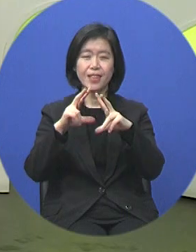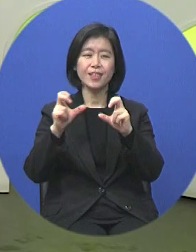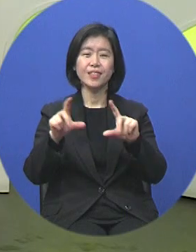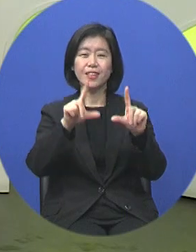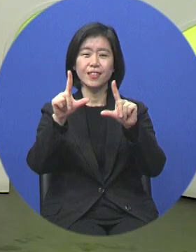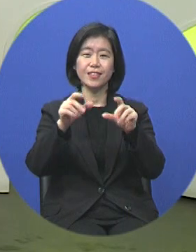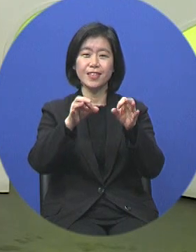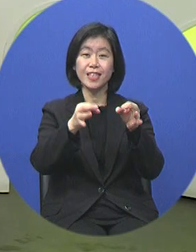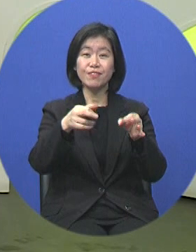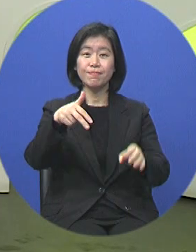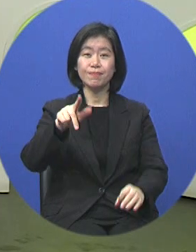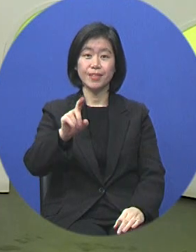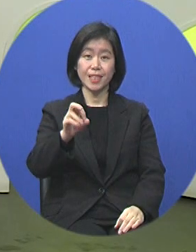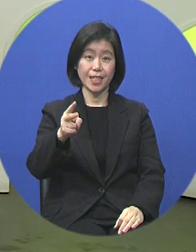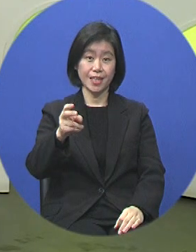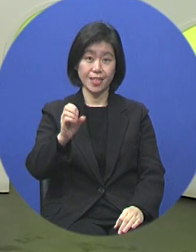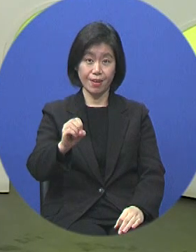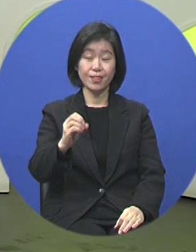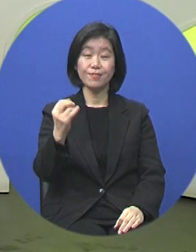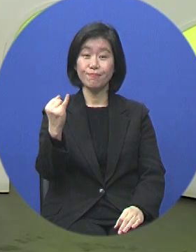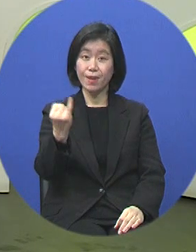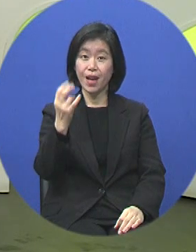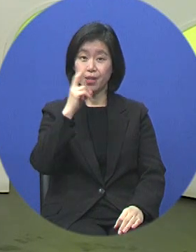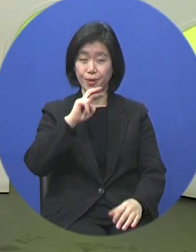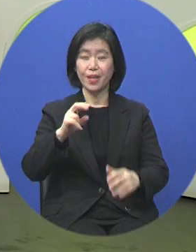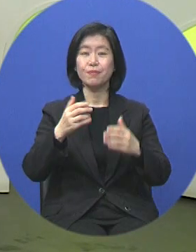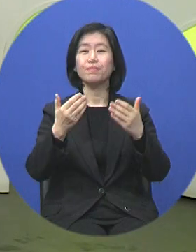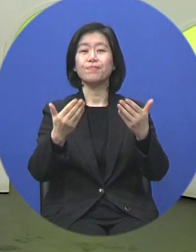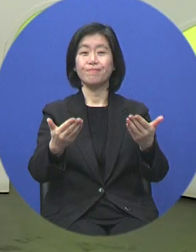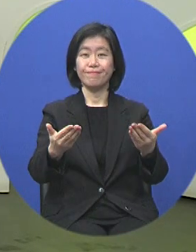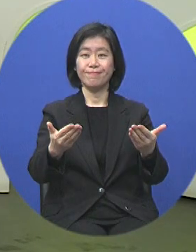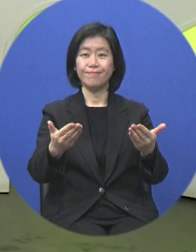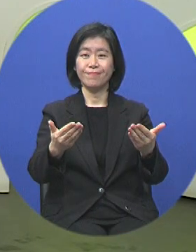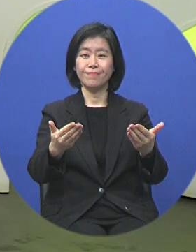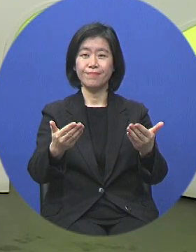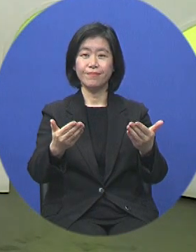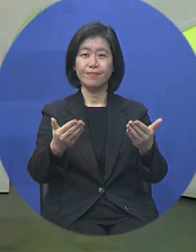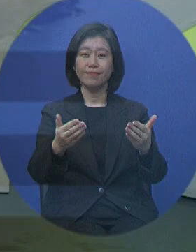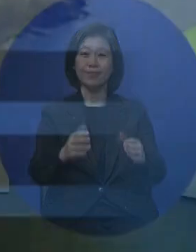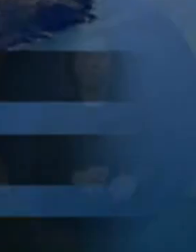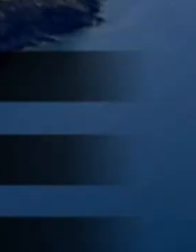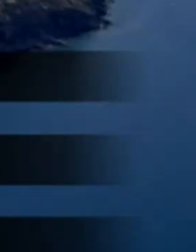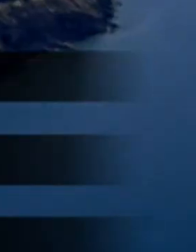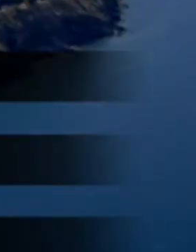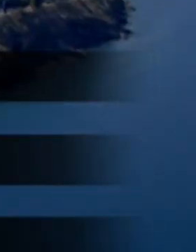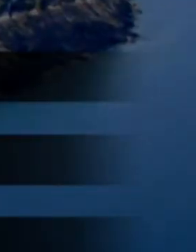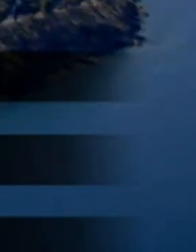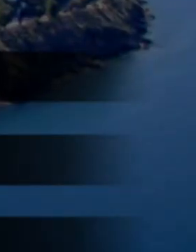성남에서 김자영님께서 부르겠습니다. 7번 국도.